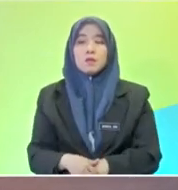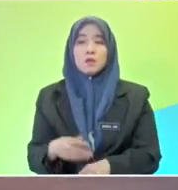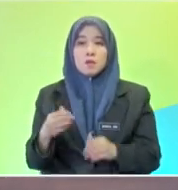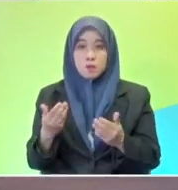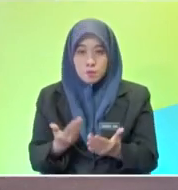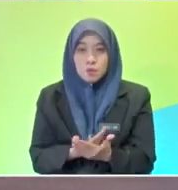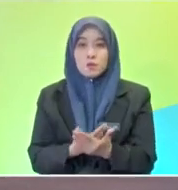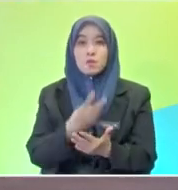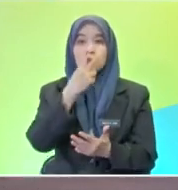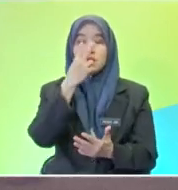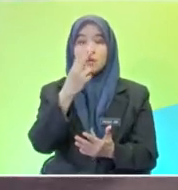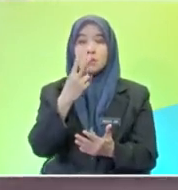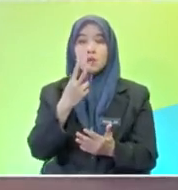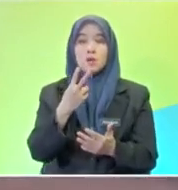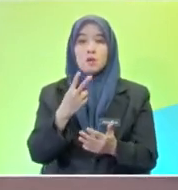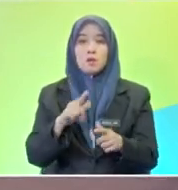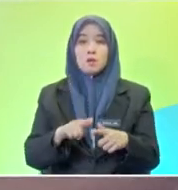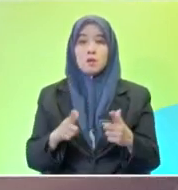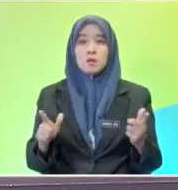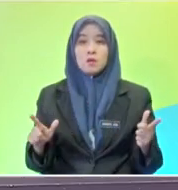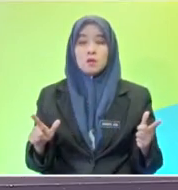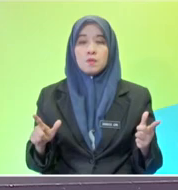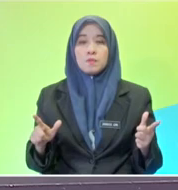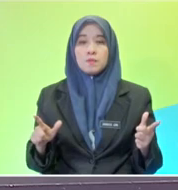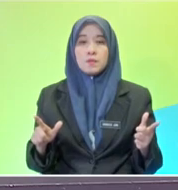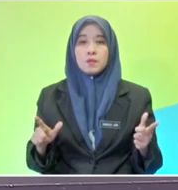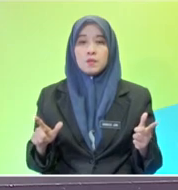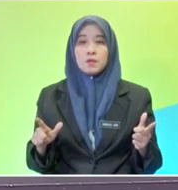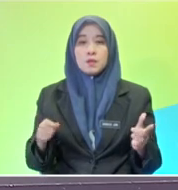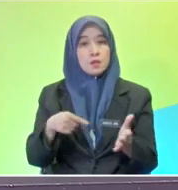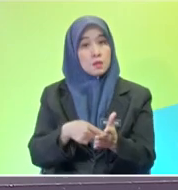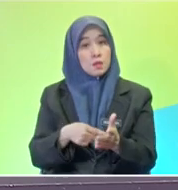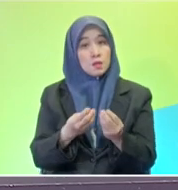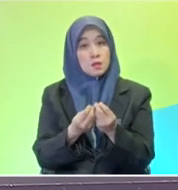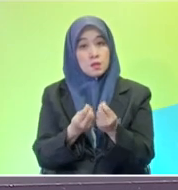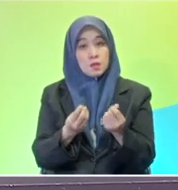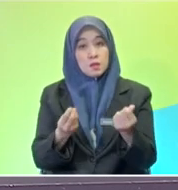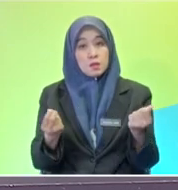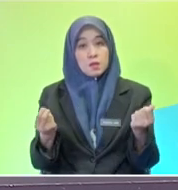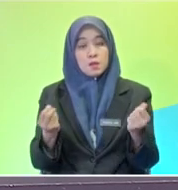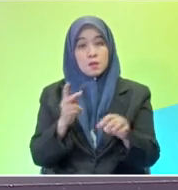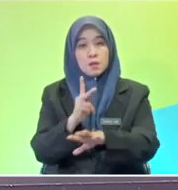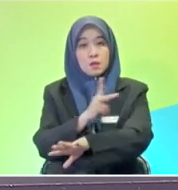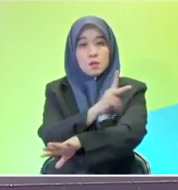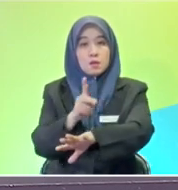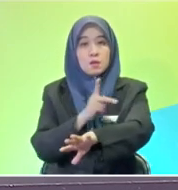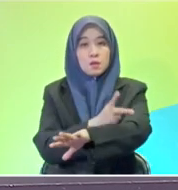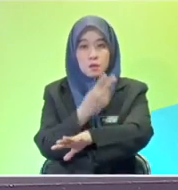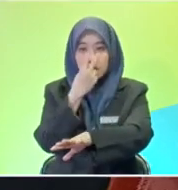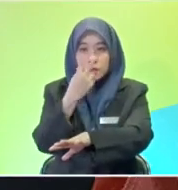Baru jelas nampak beza dia. Okey. Baik, ini tanah kebun. Tanah kebun. Okey, tanah kebun ni nampak jelas